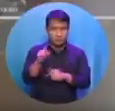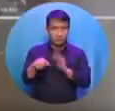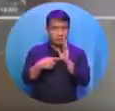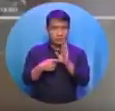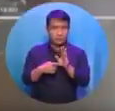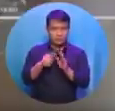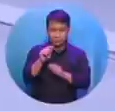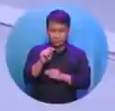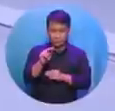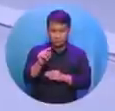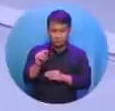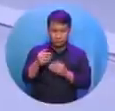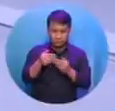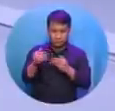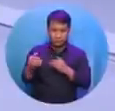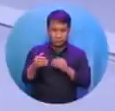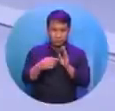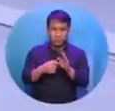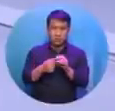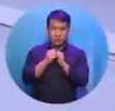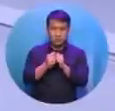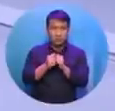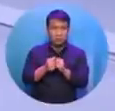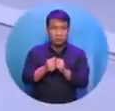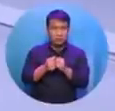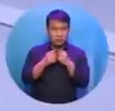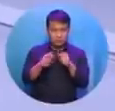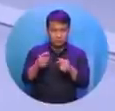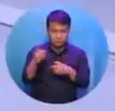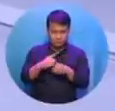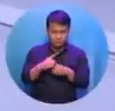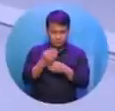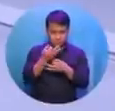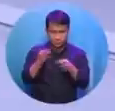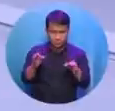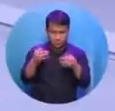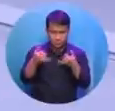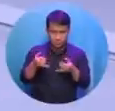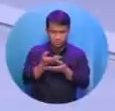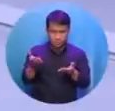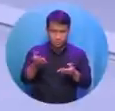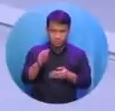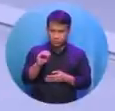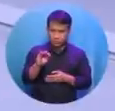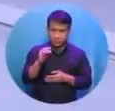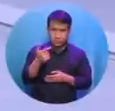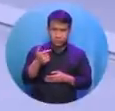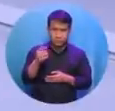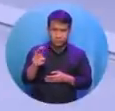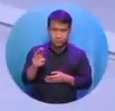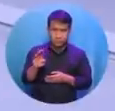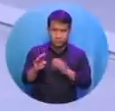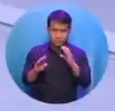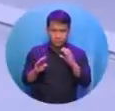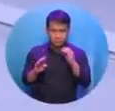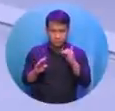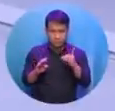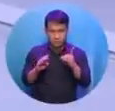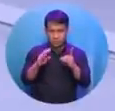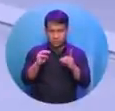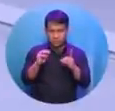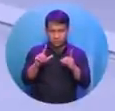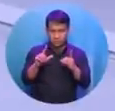TNT. Tuloy-tuloy pong samahan pag maraming games with TNT. Free games for all. Enjoy 14 gigabytes of COD mobile,